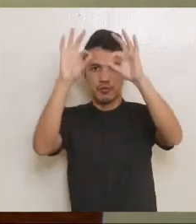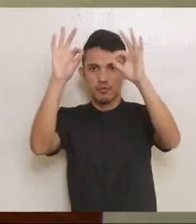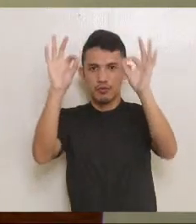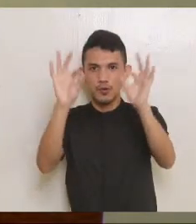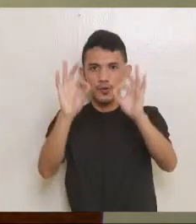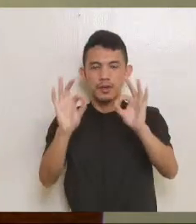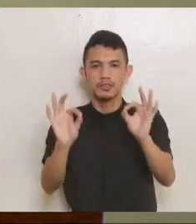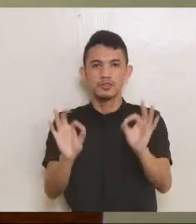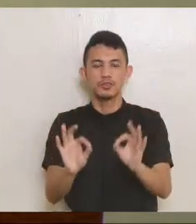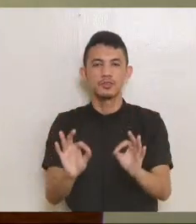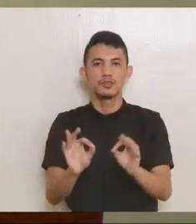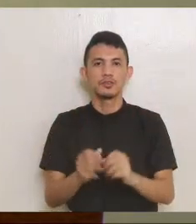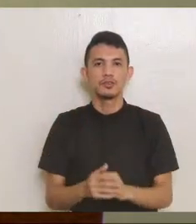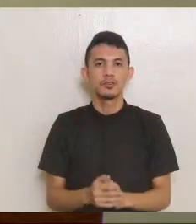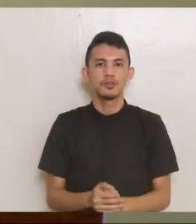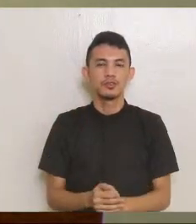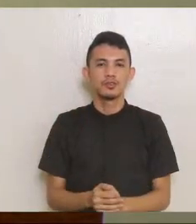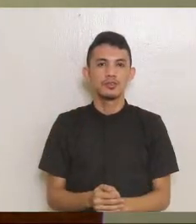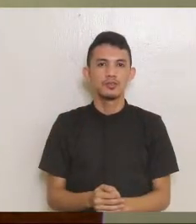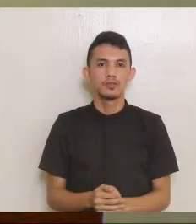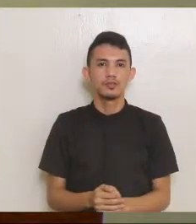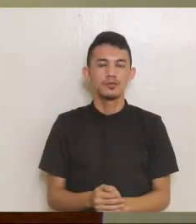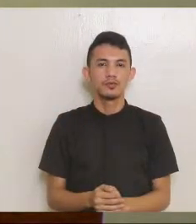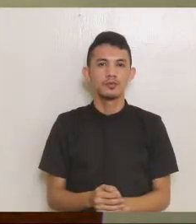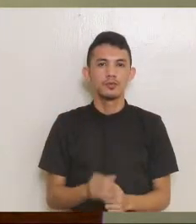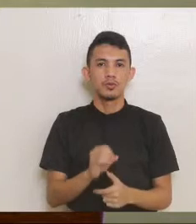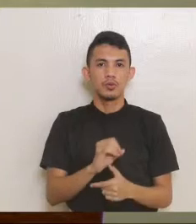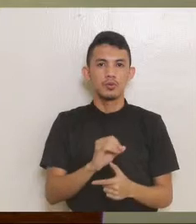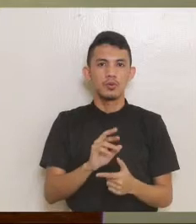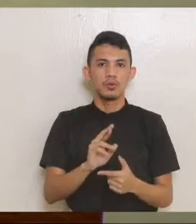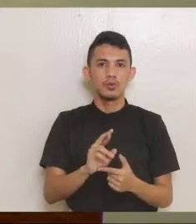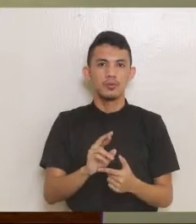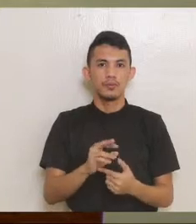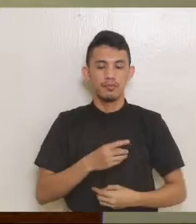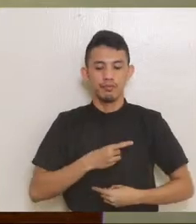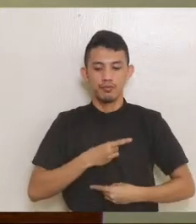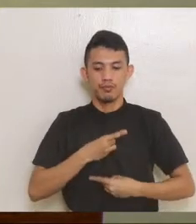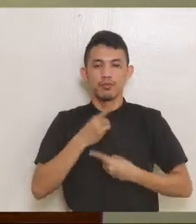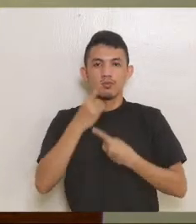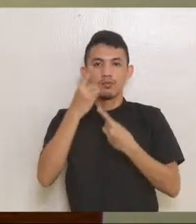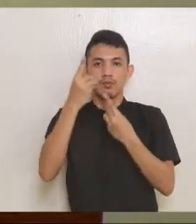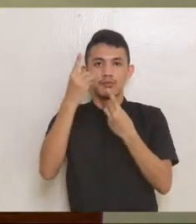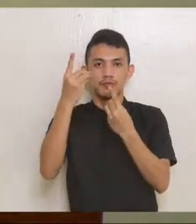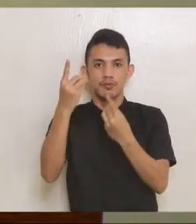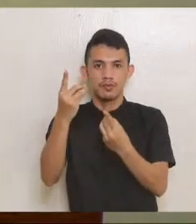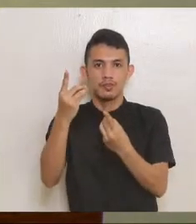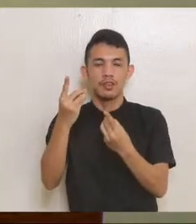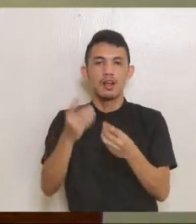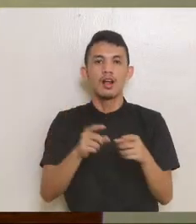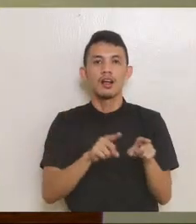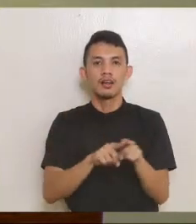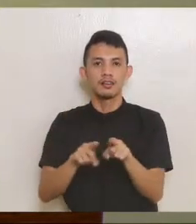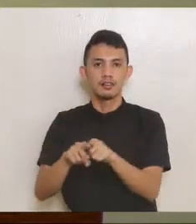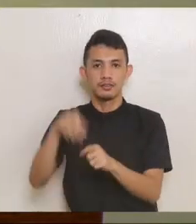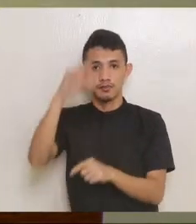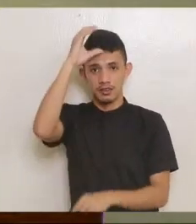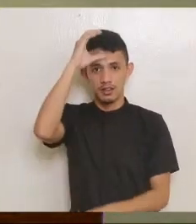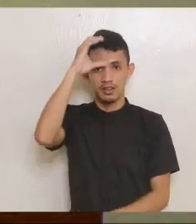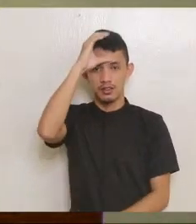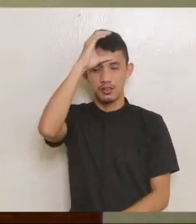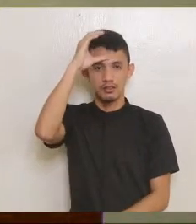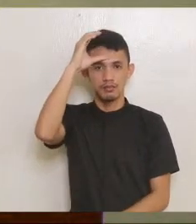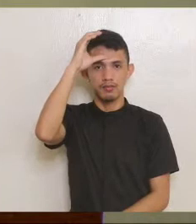o kaha personal commitment isip mga Katoliko. Usahay gani kung masayran niyo sa mga